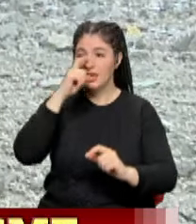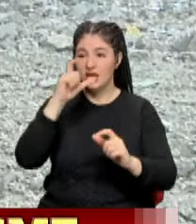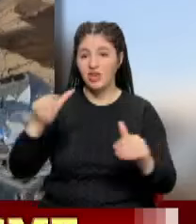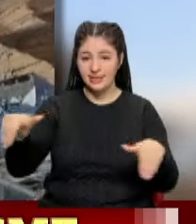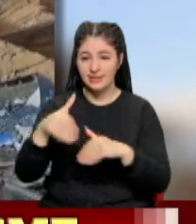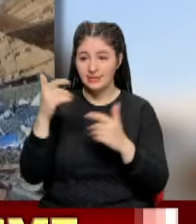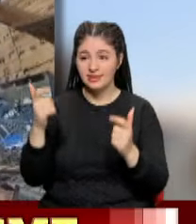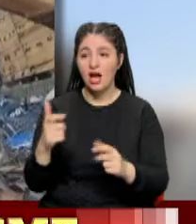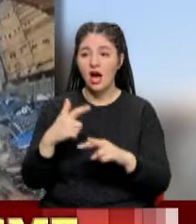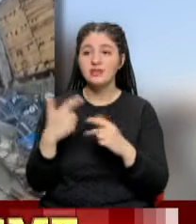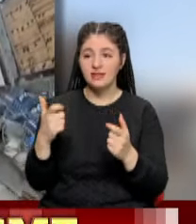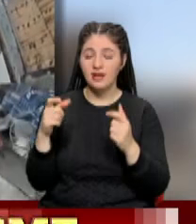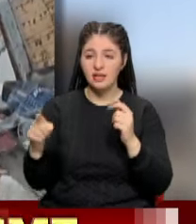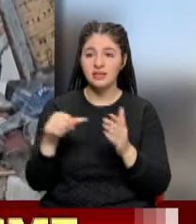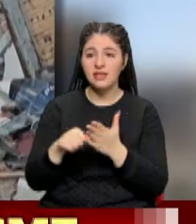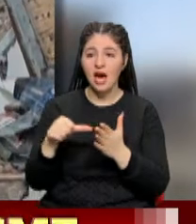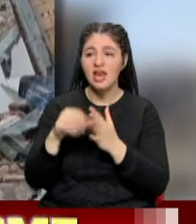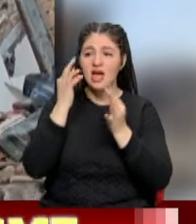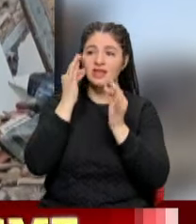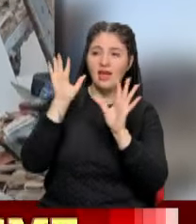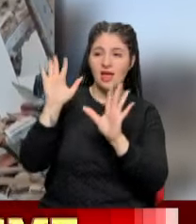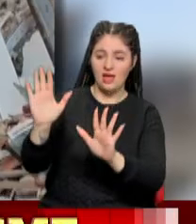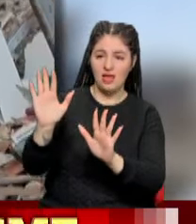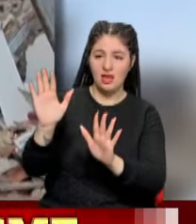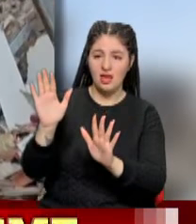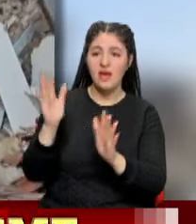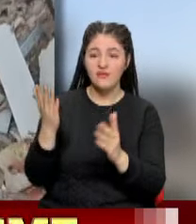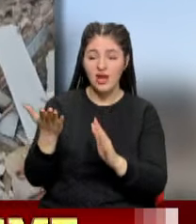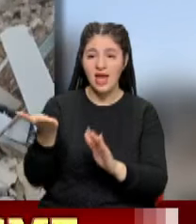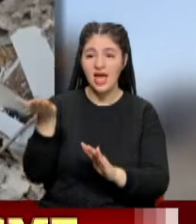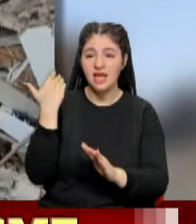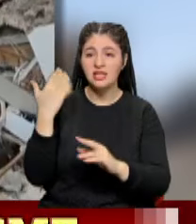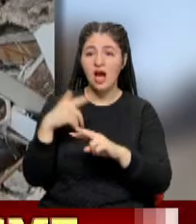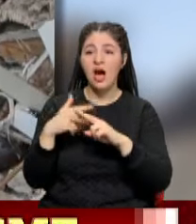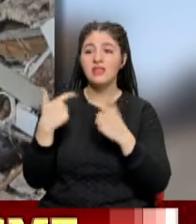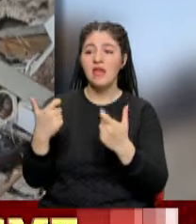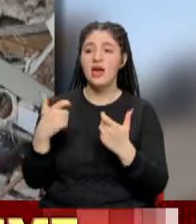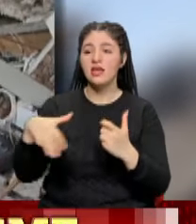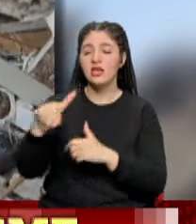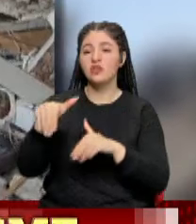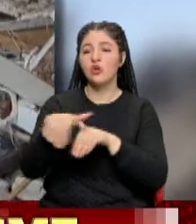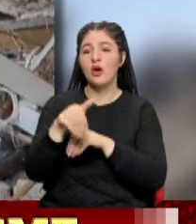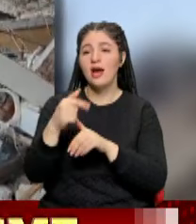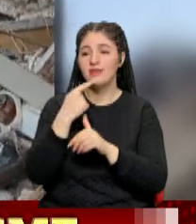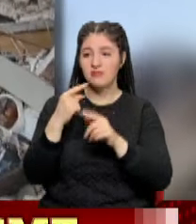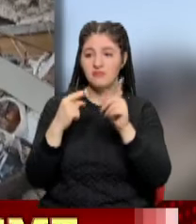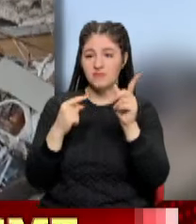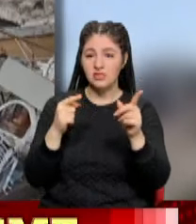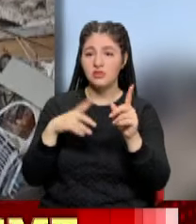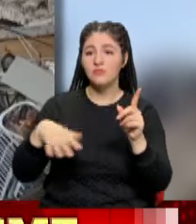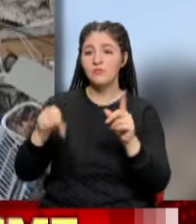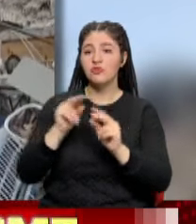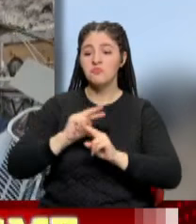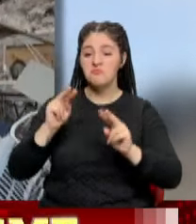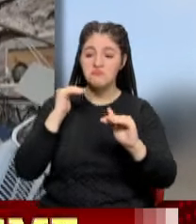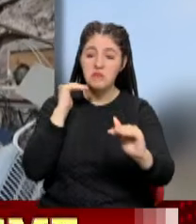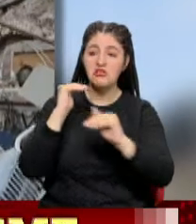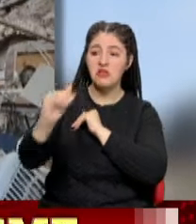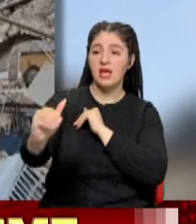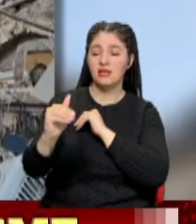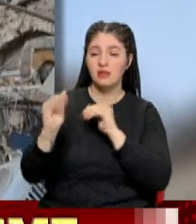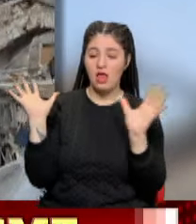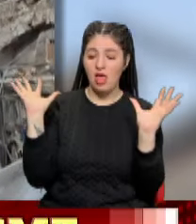Caddesi'nde, Antakya'nın tarihi dokusunda ve eski Antakya'nın sokakları dediğimiz tüm medeniyetlerin bir arada